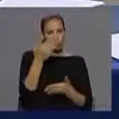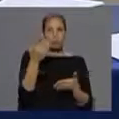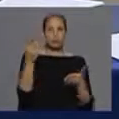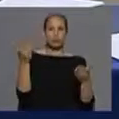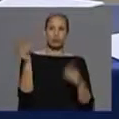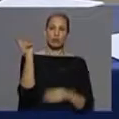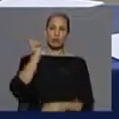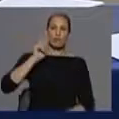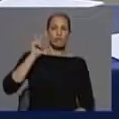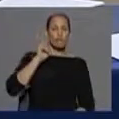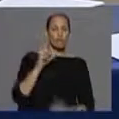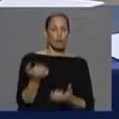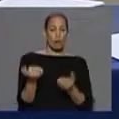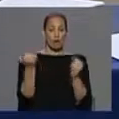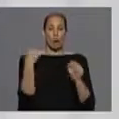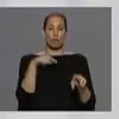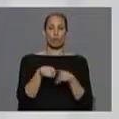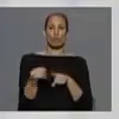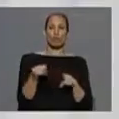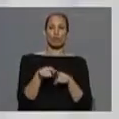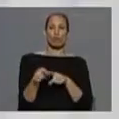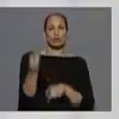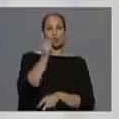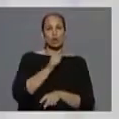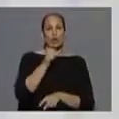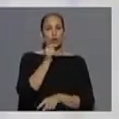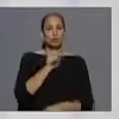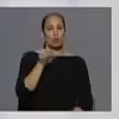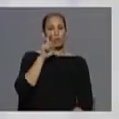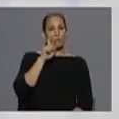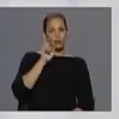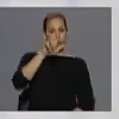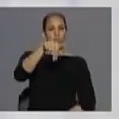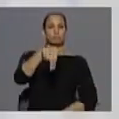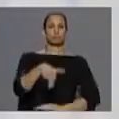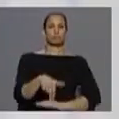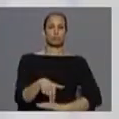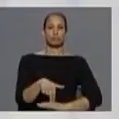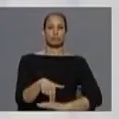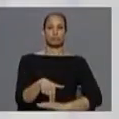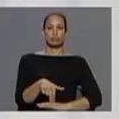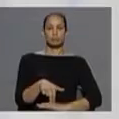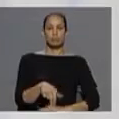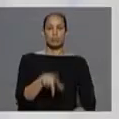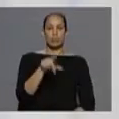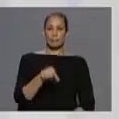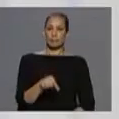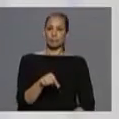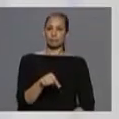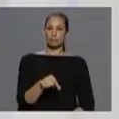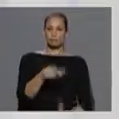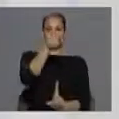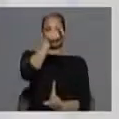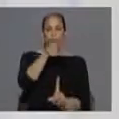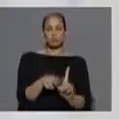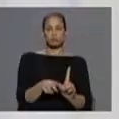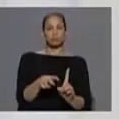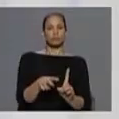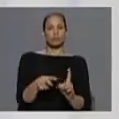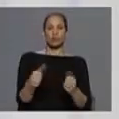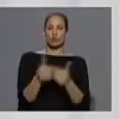valorizzazione dell'autonomia politica delle azzorre riconosciuto e lodato da tutti per la sua